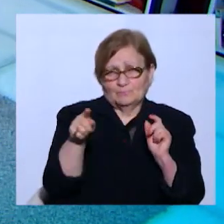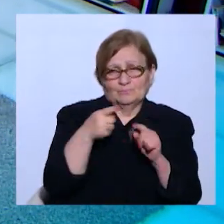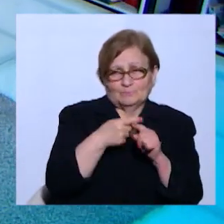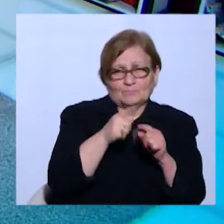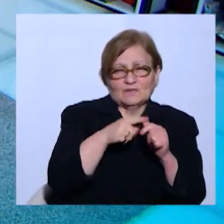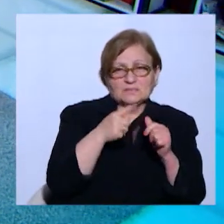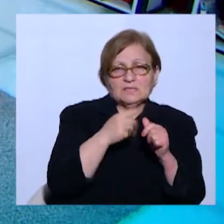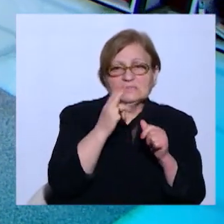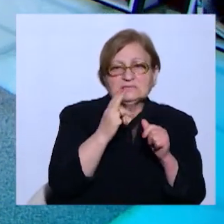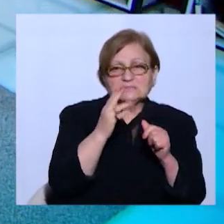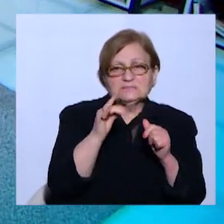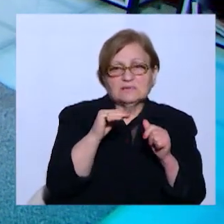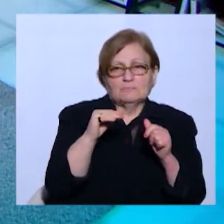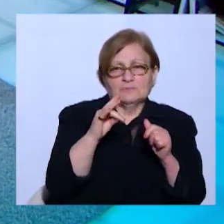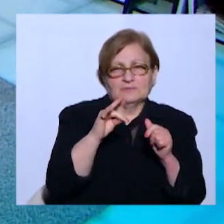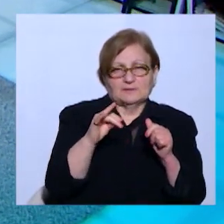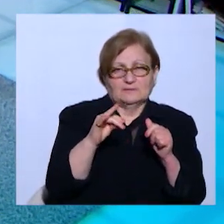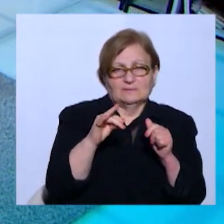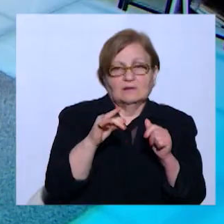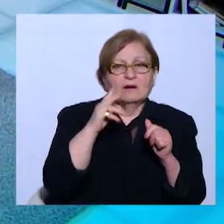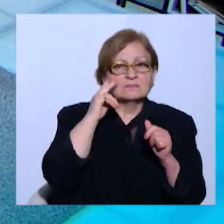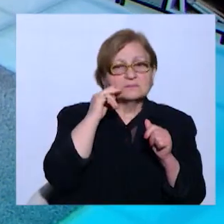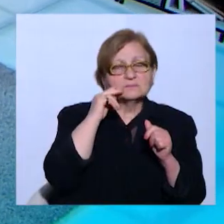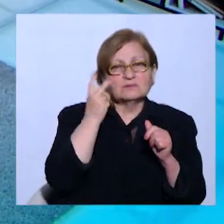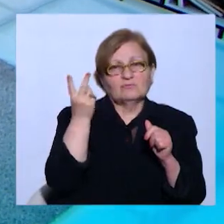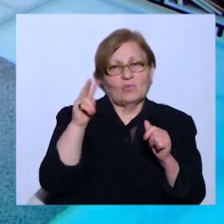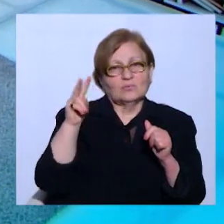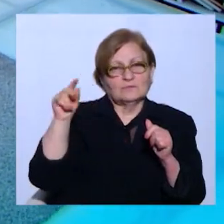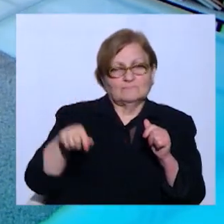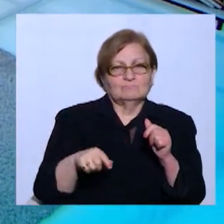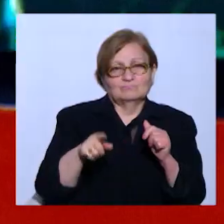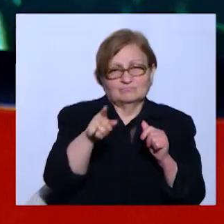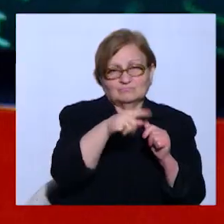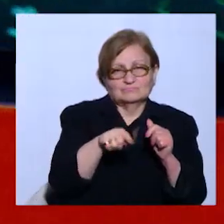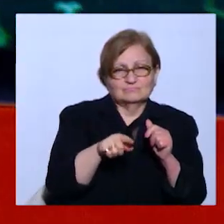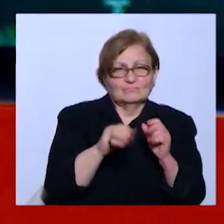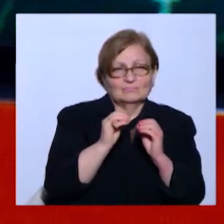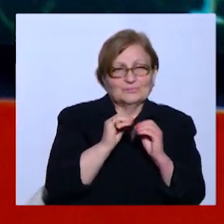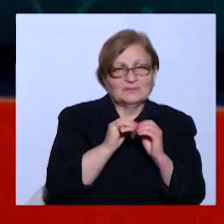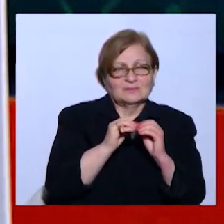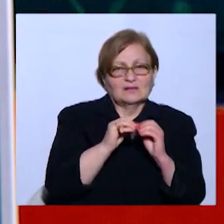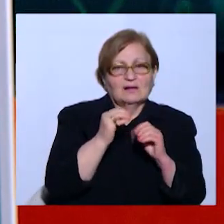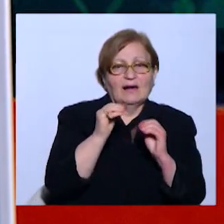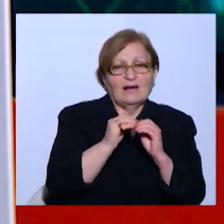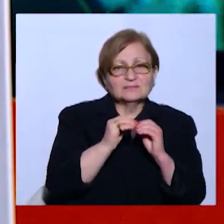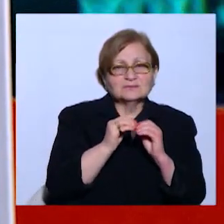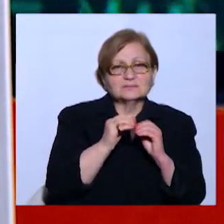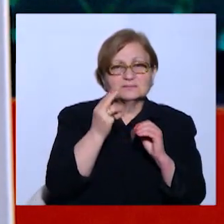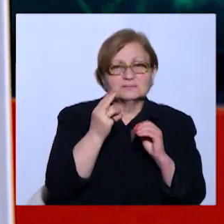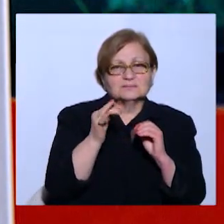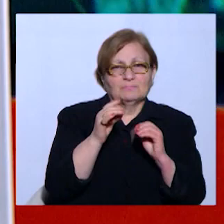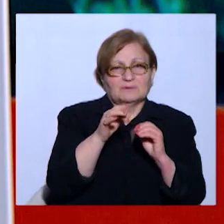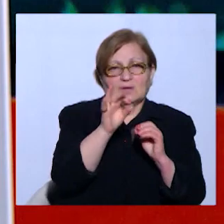6, 7, 8 და 9. 1, 2, 3, 4, 5, 6, 7, 8, 9. 10 ციფრია.